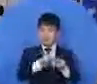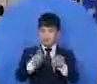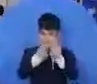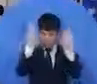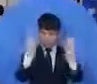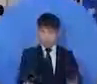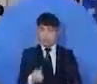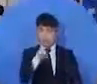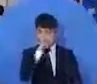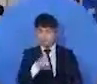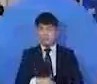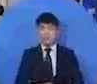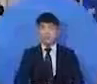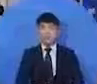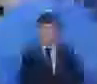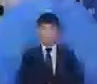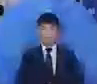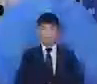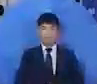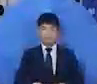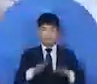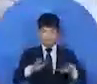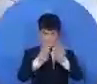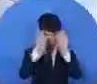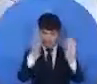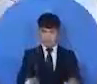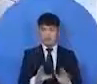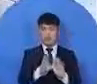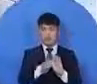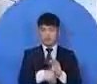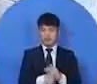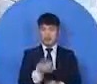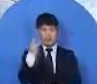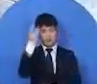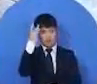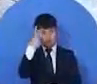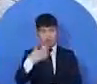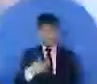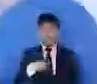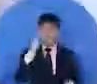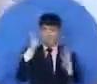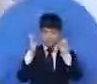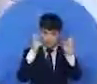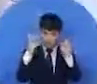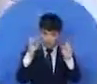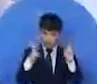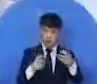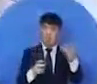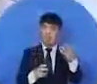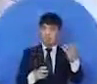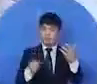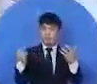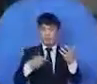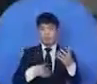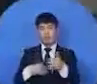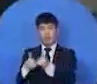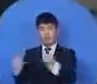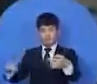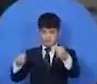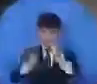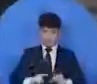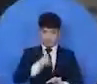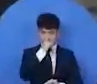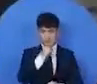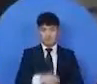청년 실업률과 중소기업의 인력난 해소를 위해 마련된 이번 청년 일자리 박람회 는 서 전에 등록을 마친 80여 개 업체와